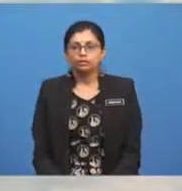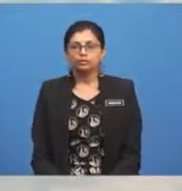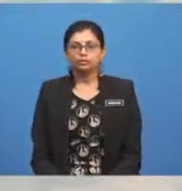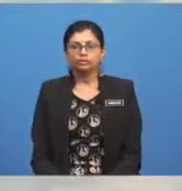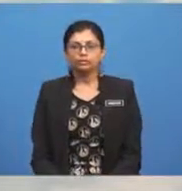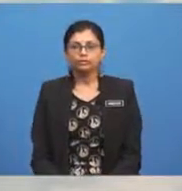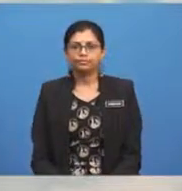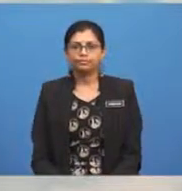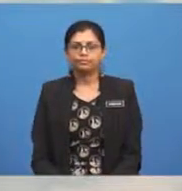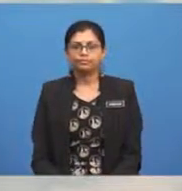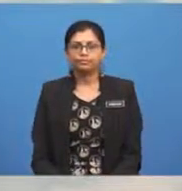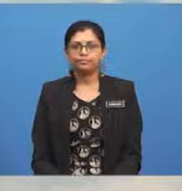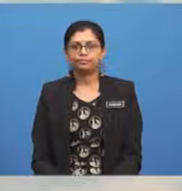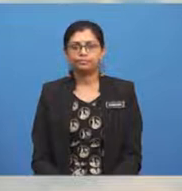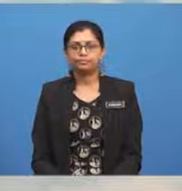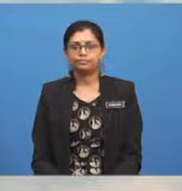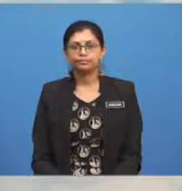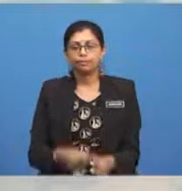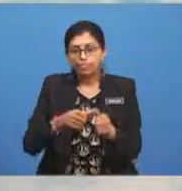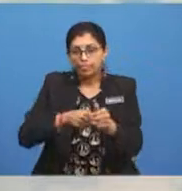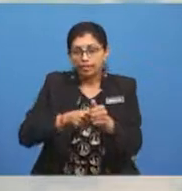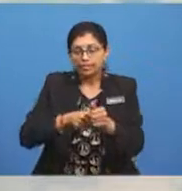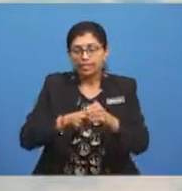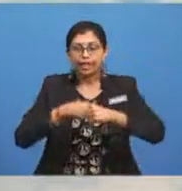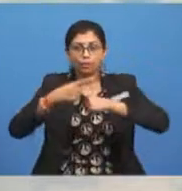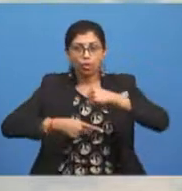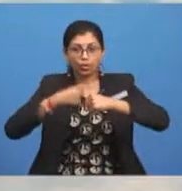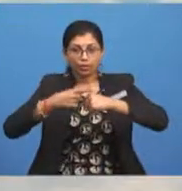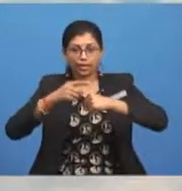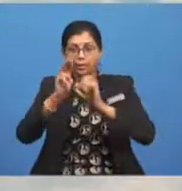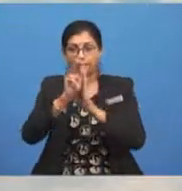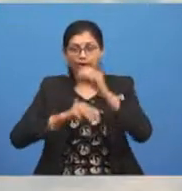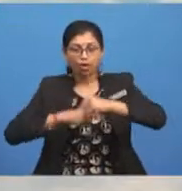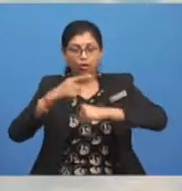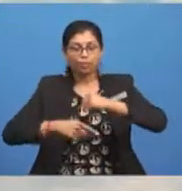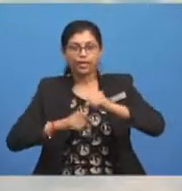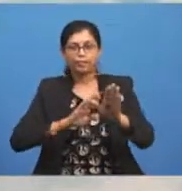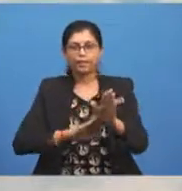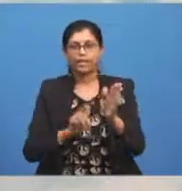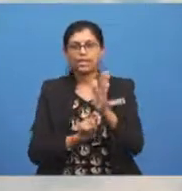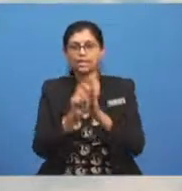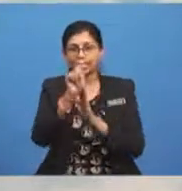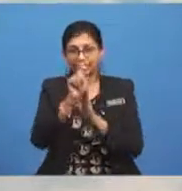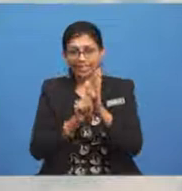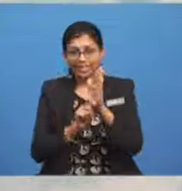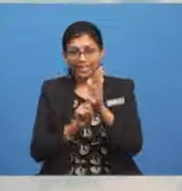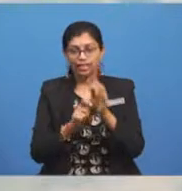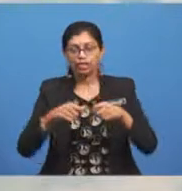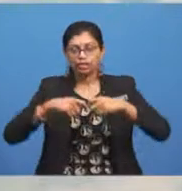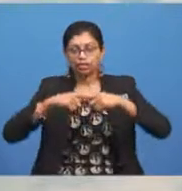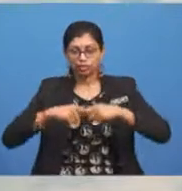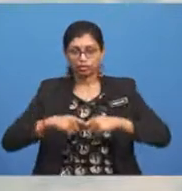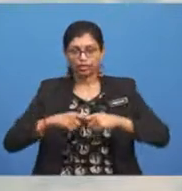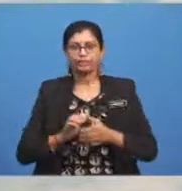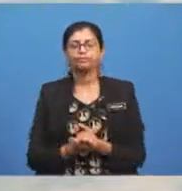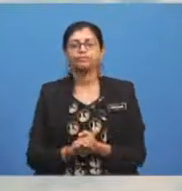Jika murid perhatikan, setiap orbit mengorbit pada ketinggian yang tertentu dan mereka kekal